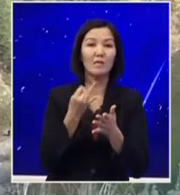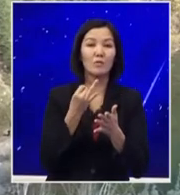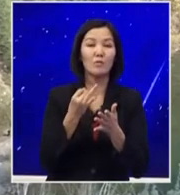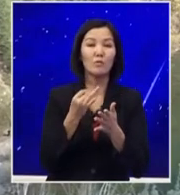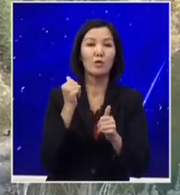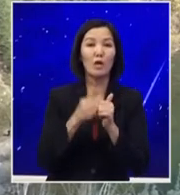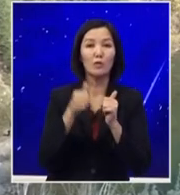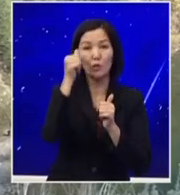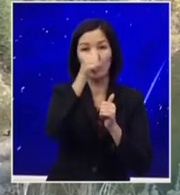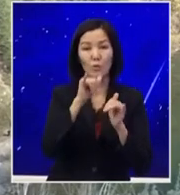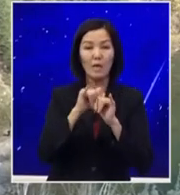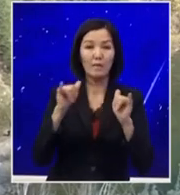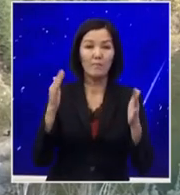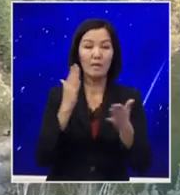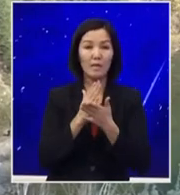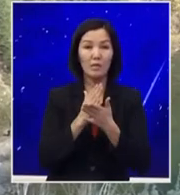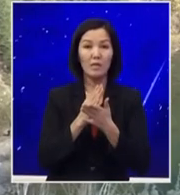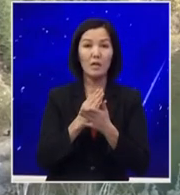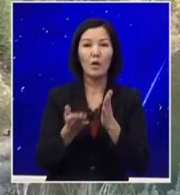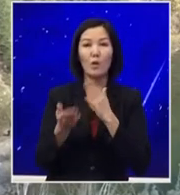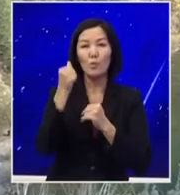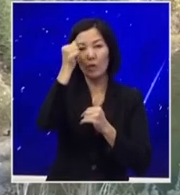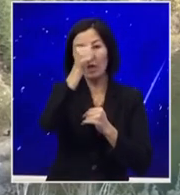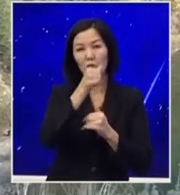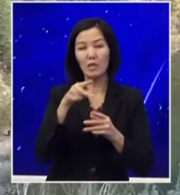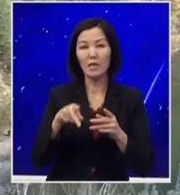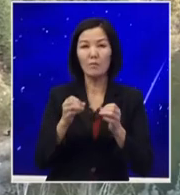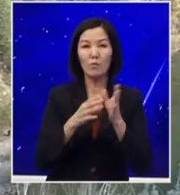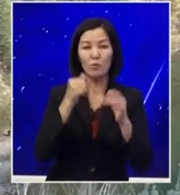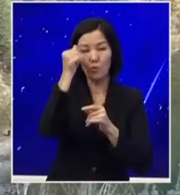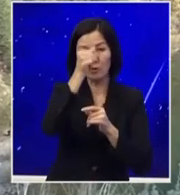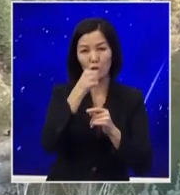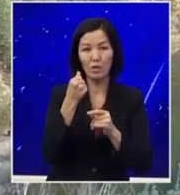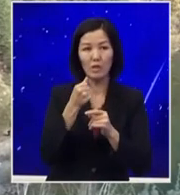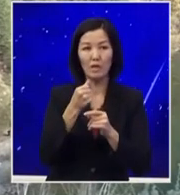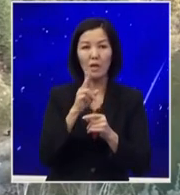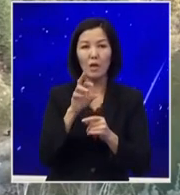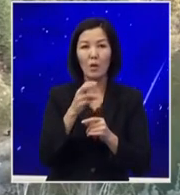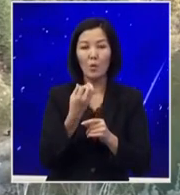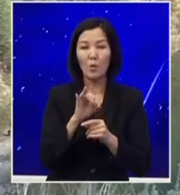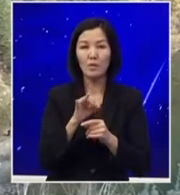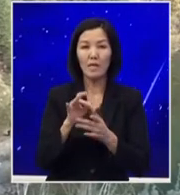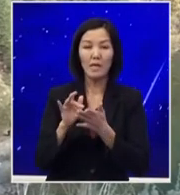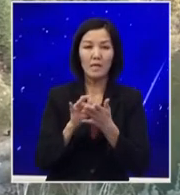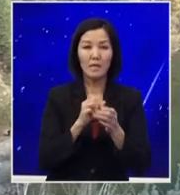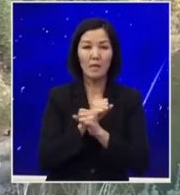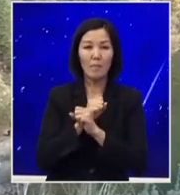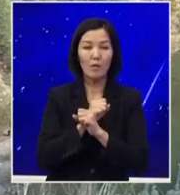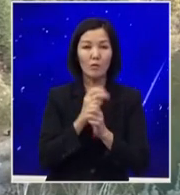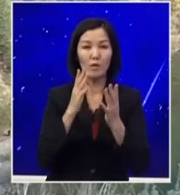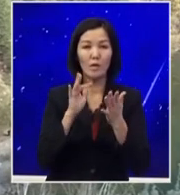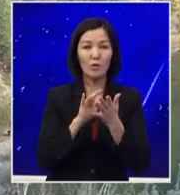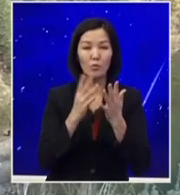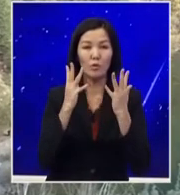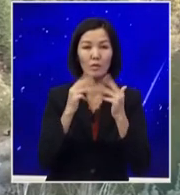жылға артып келе жатқаны белгілі. Өткен жылы, яғни 2019 жылы Көлсай көлдеріне демалуға келген туристердің